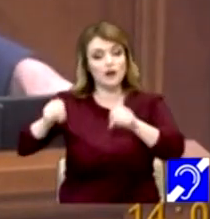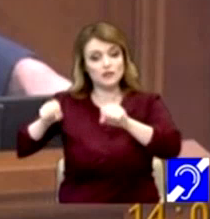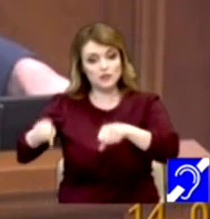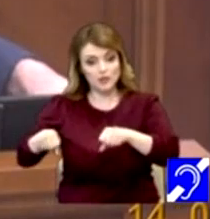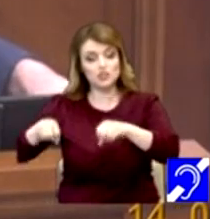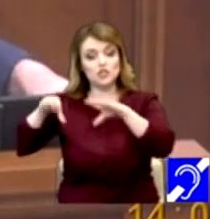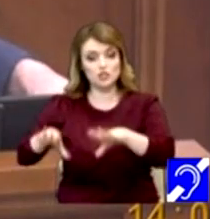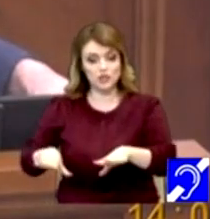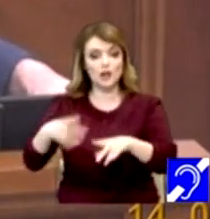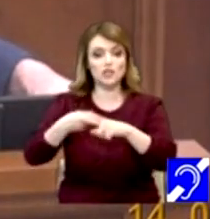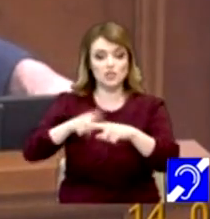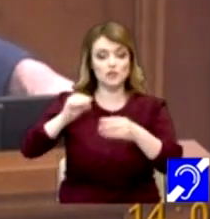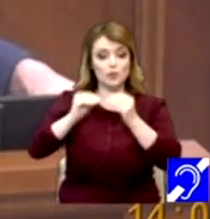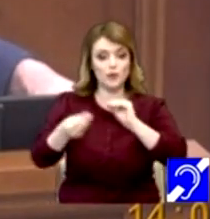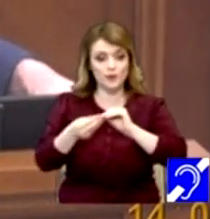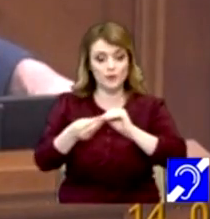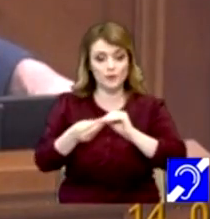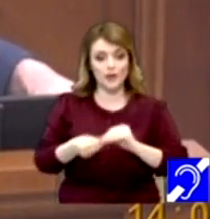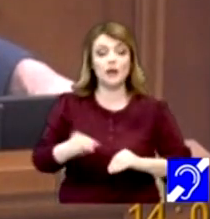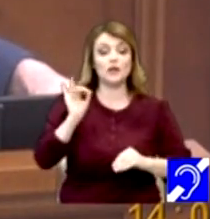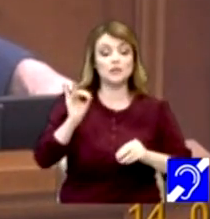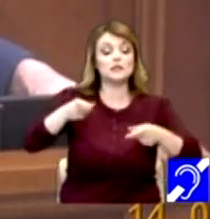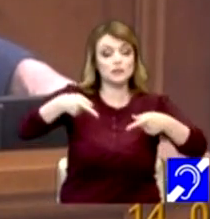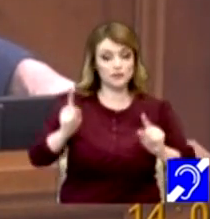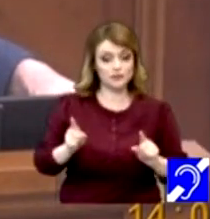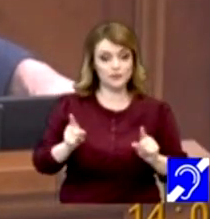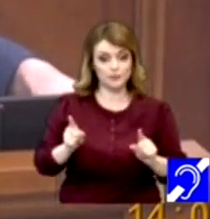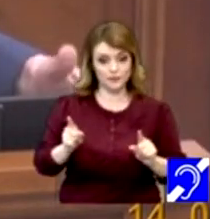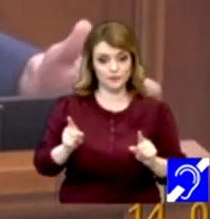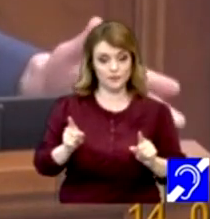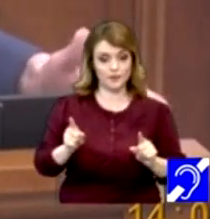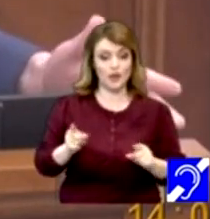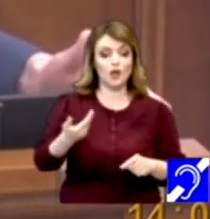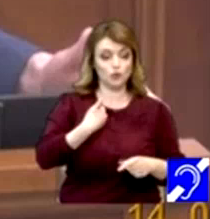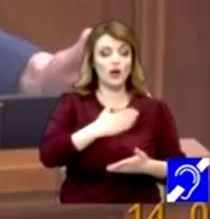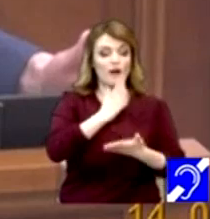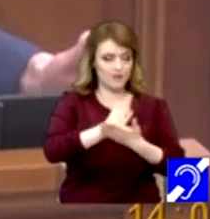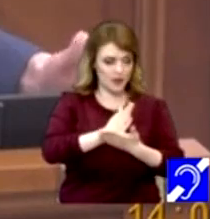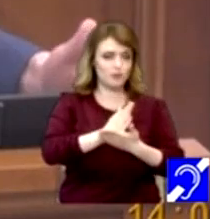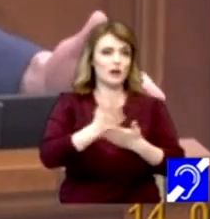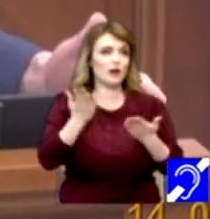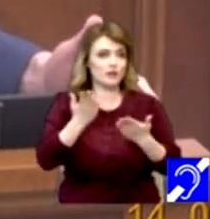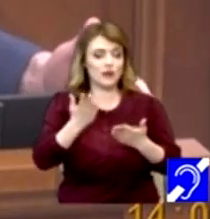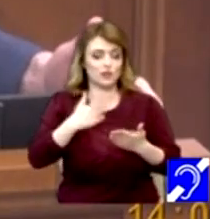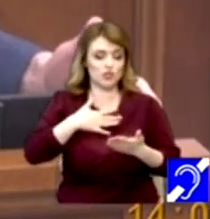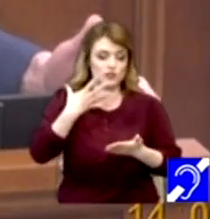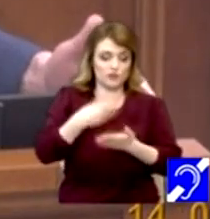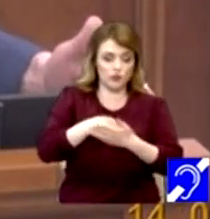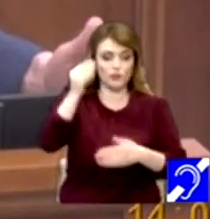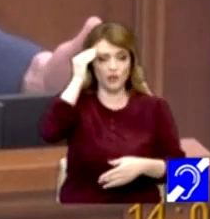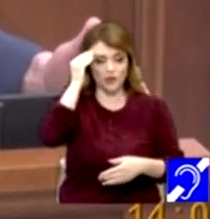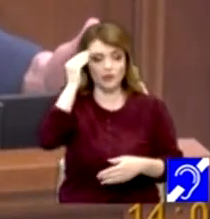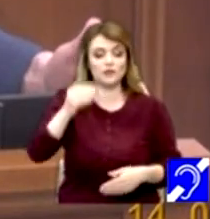modalitate de a soluționa această problemă. Și, într-adevăr, noi avem argumente care, în mod normal